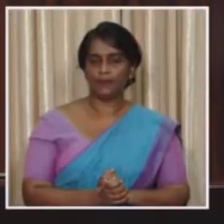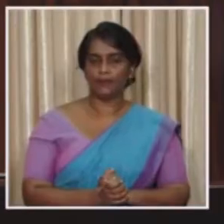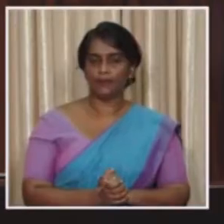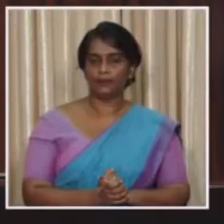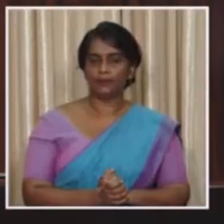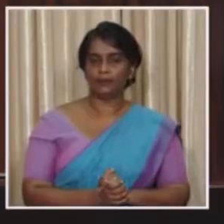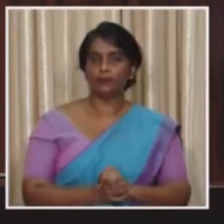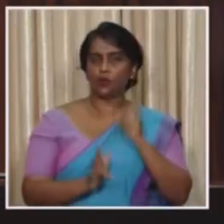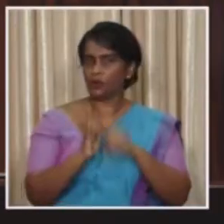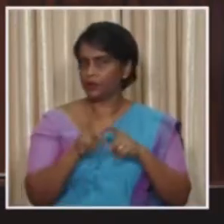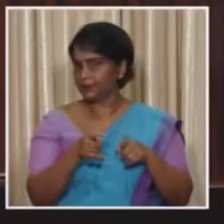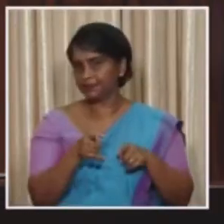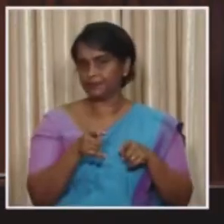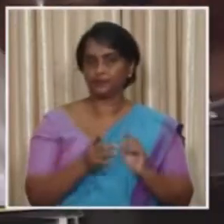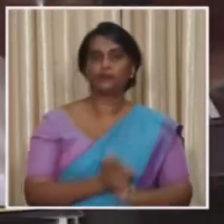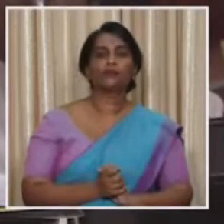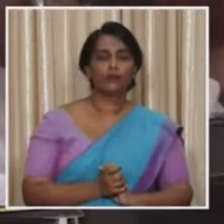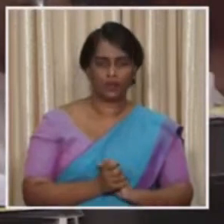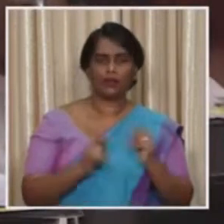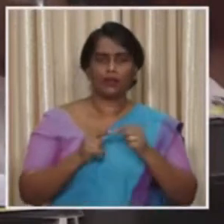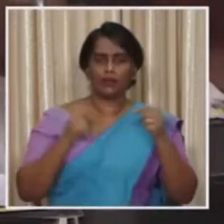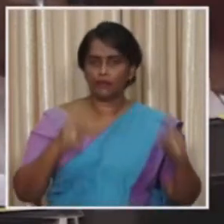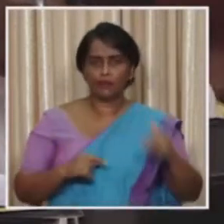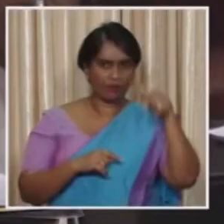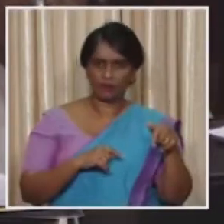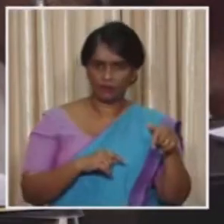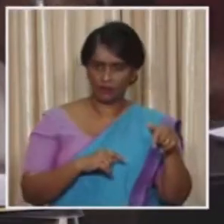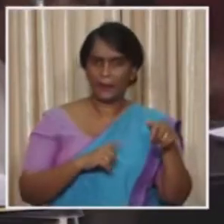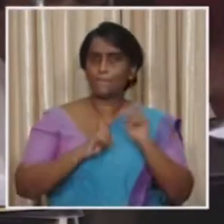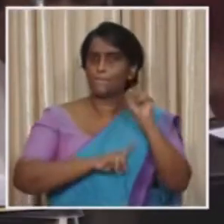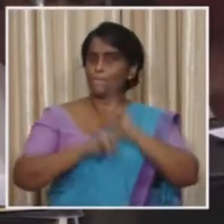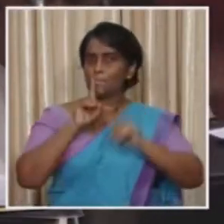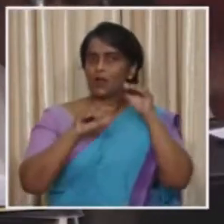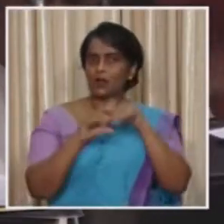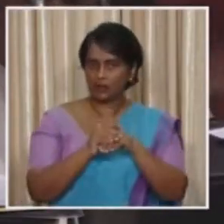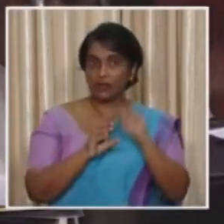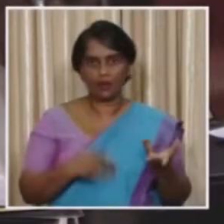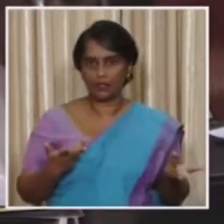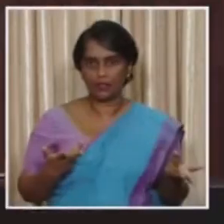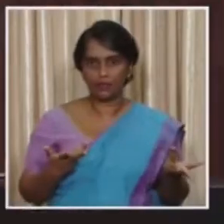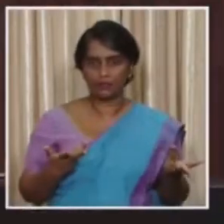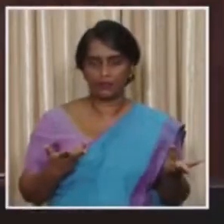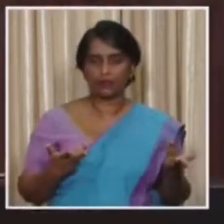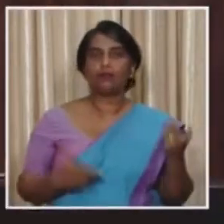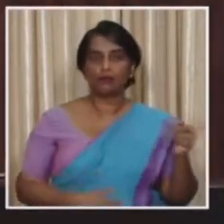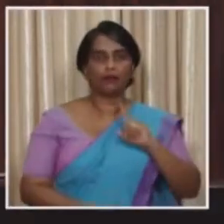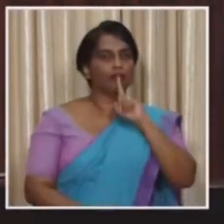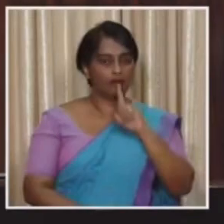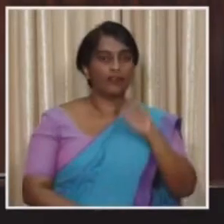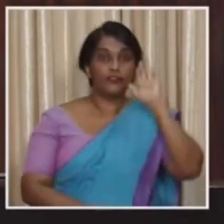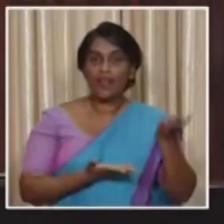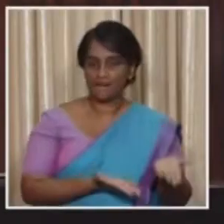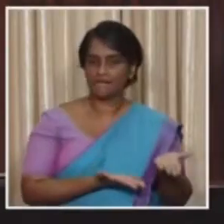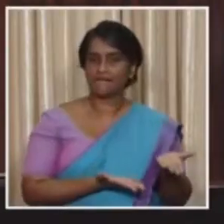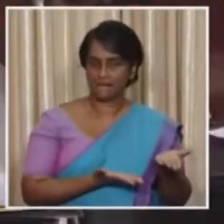පක්ෂ සංවිධායක පක්ෂේන ඔබතුමා කියන්නේ මේ විපක්ෂ නායකවරයාට මේ පාර්ලිමේන්තුව තුළ විශේෂ තැනක් නැහැ කියලාද? ඒක නෙමෙයි කියන්නේ. විශේෂ තැනක්